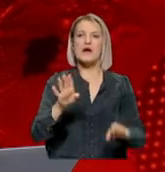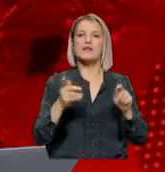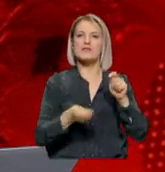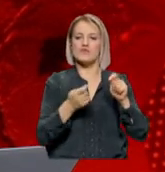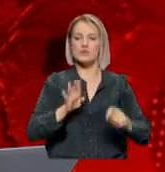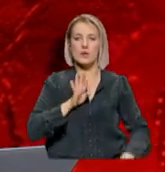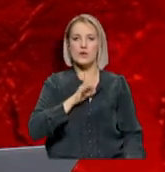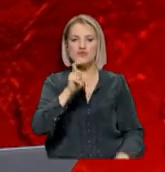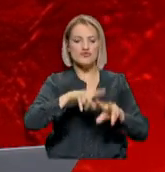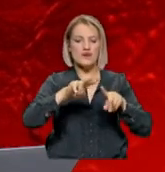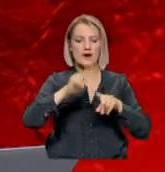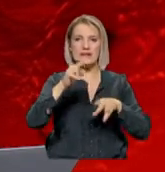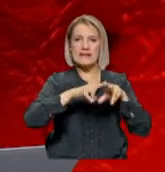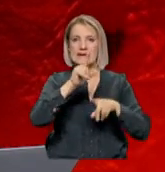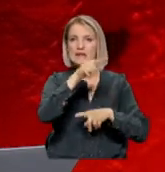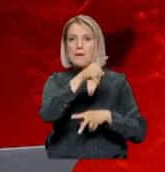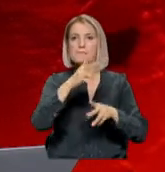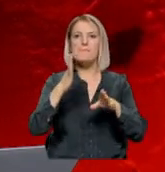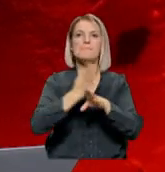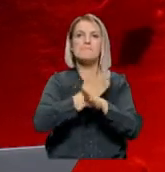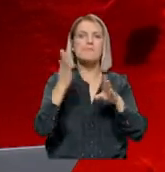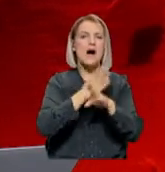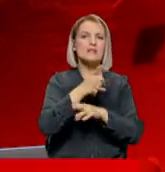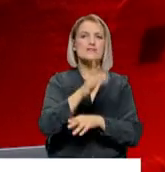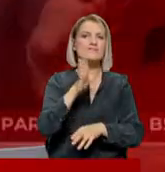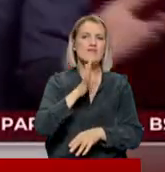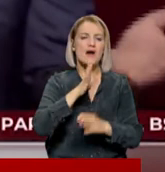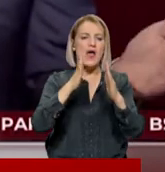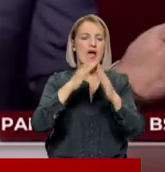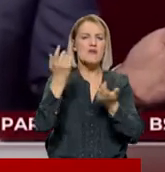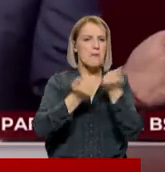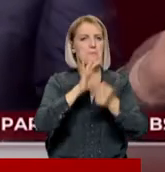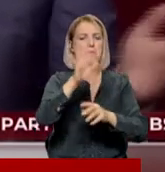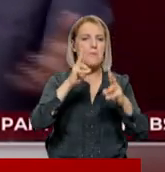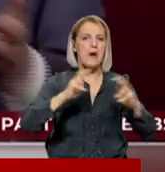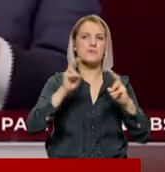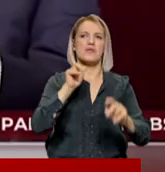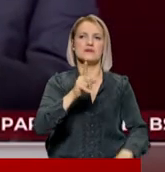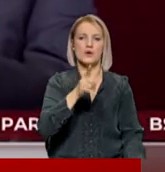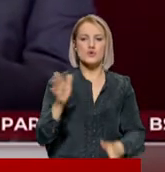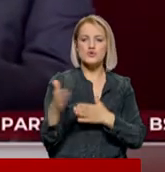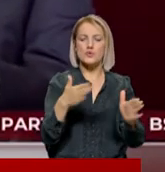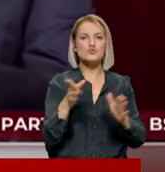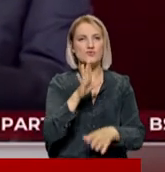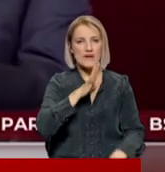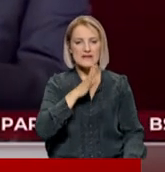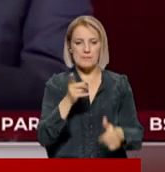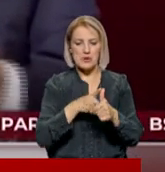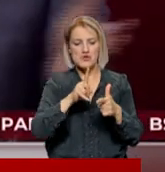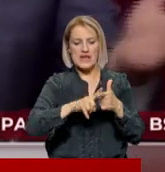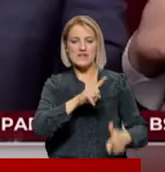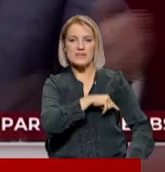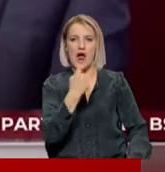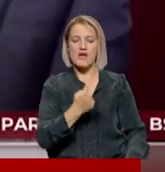canikli'nin mal varlığının araştırılmasını istedi zenginlik düşündüm misiniz dostluk varsa benim Birinci ikinci